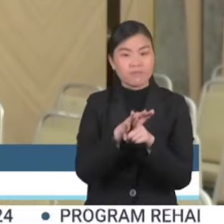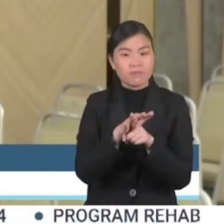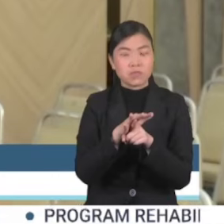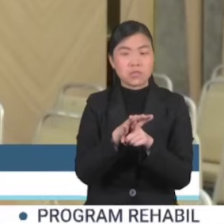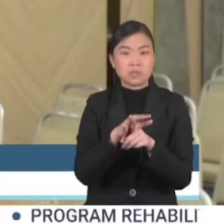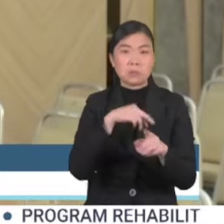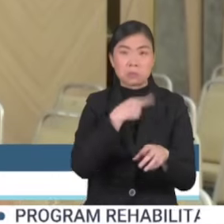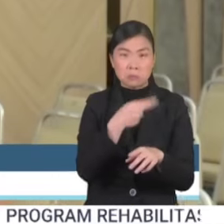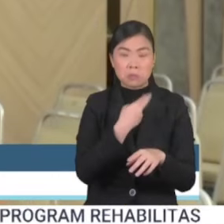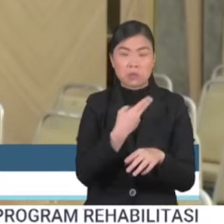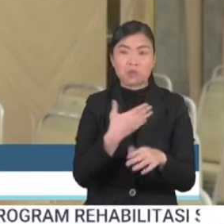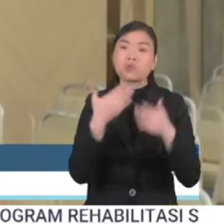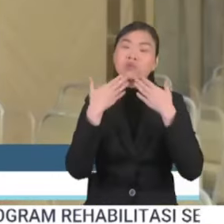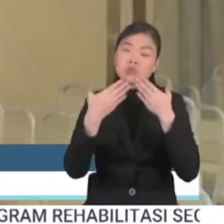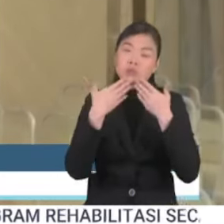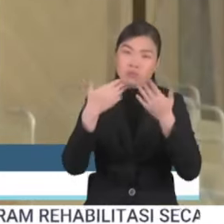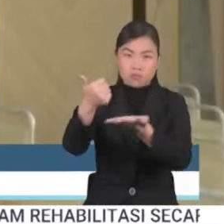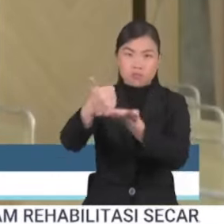kasihlah.